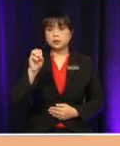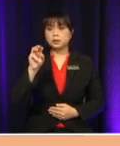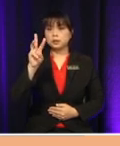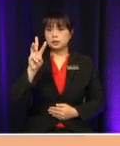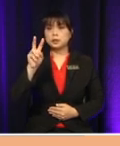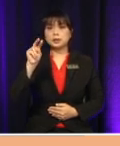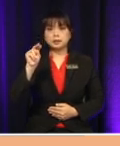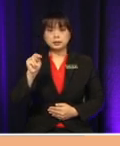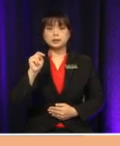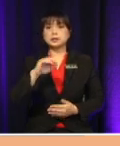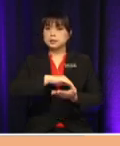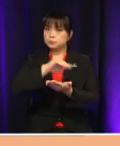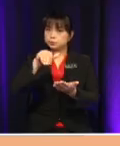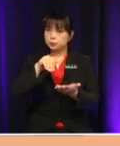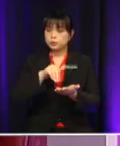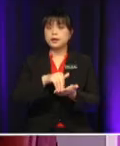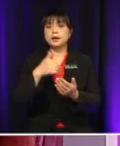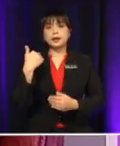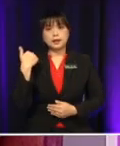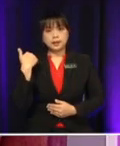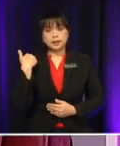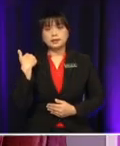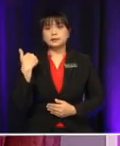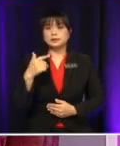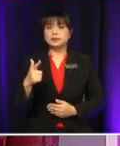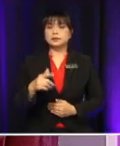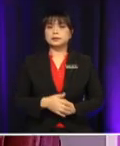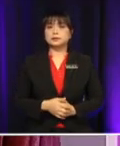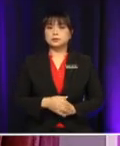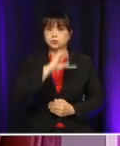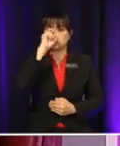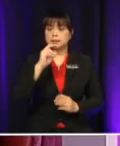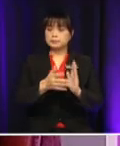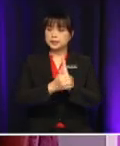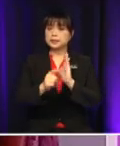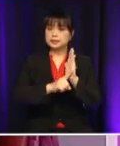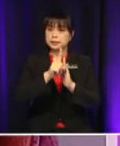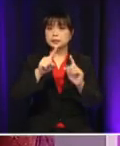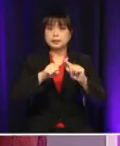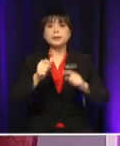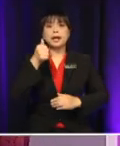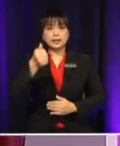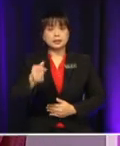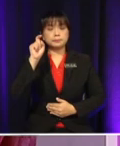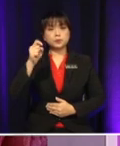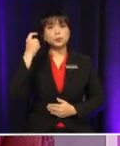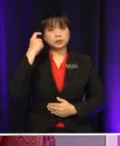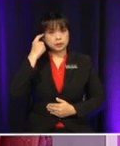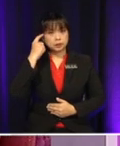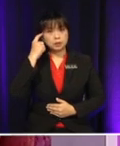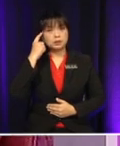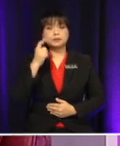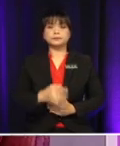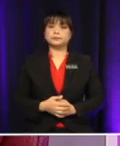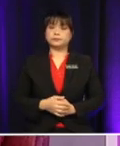di mana anda perlu kenal pasti apakah masalah dikeriotap itu selalunya karya tidak ingin nomor itu berapa